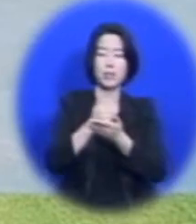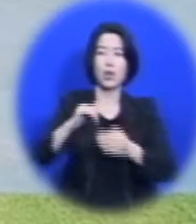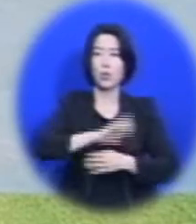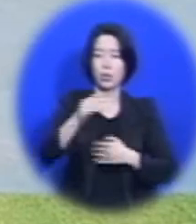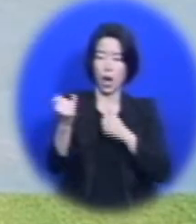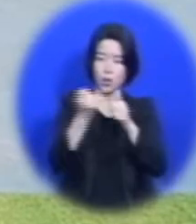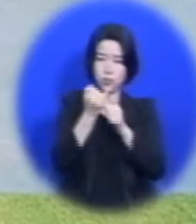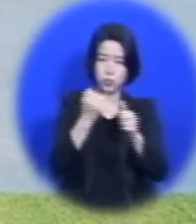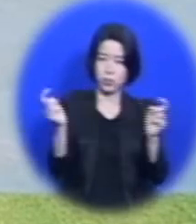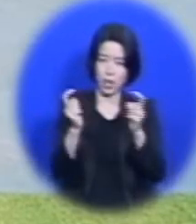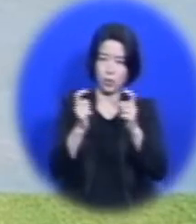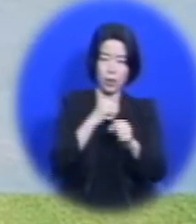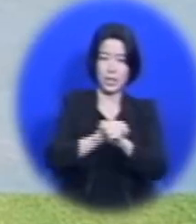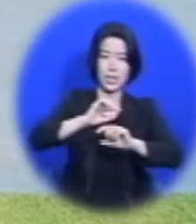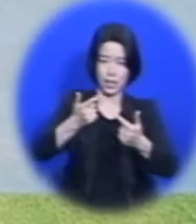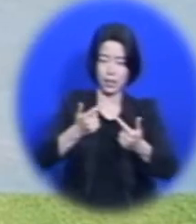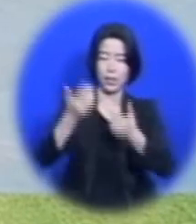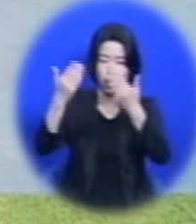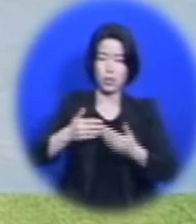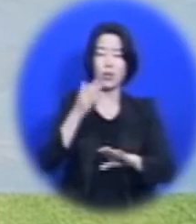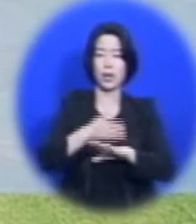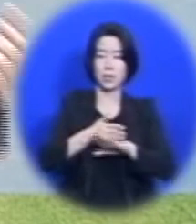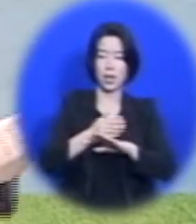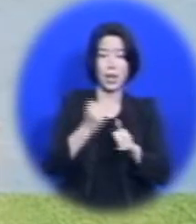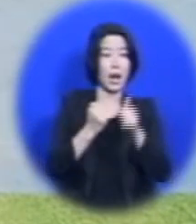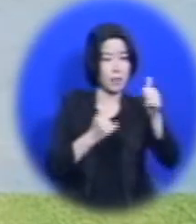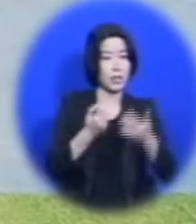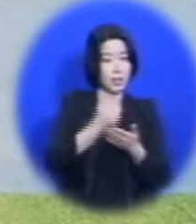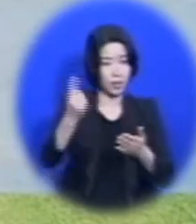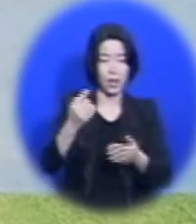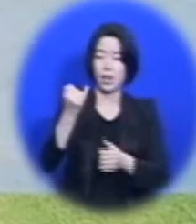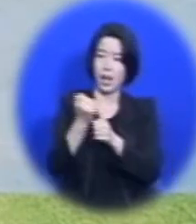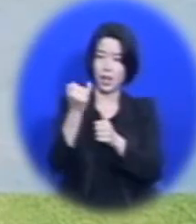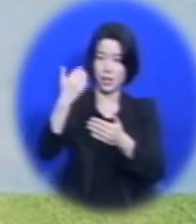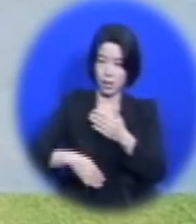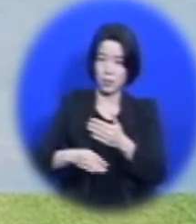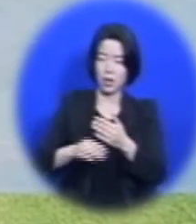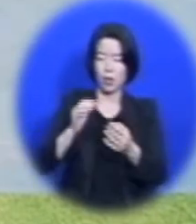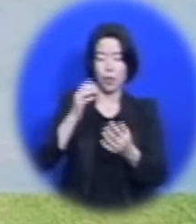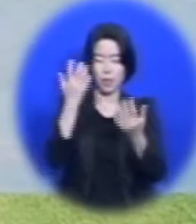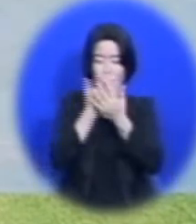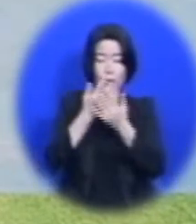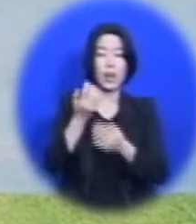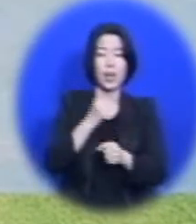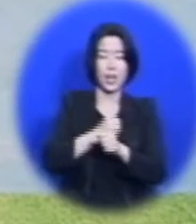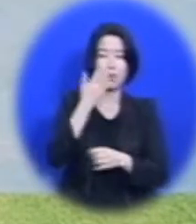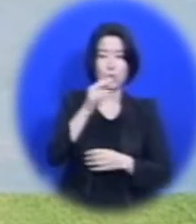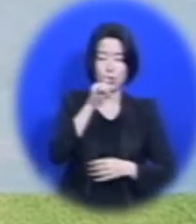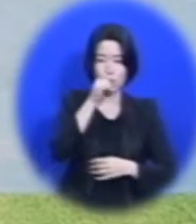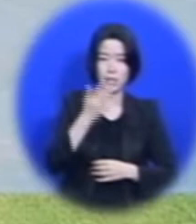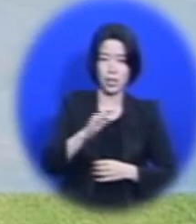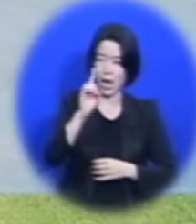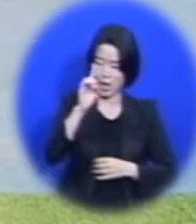하지 않게 해주신 것을 감사합니다. 남편은 떠나자 아내는 남자 이래도 또 곤란하잖아. 한 사람도 빠짐없이